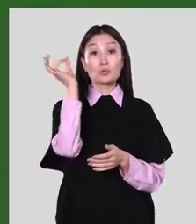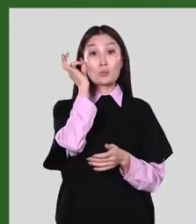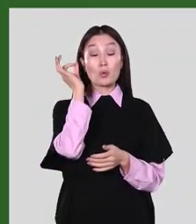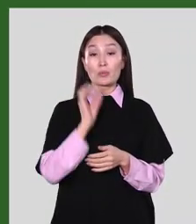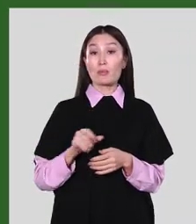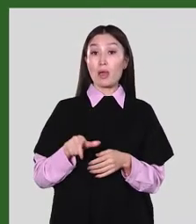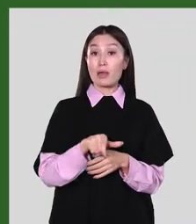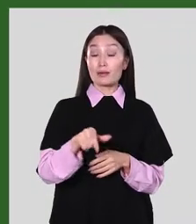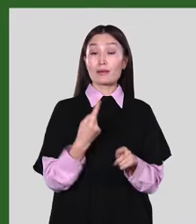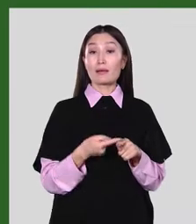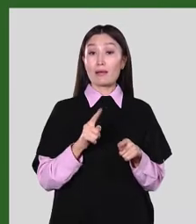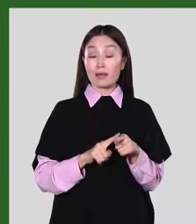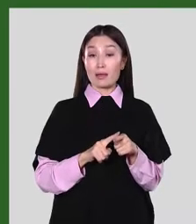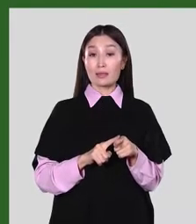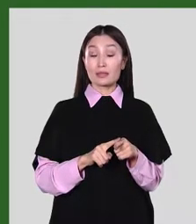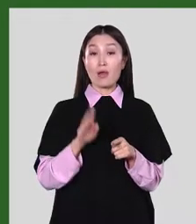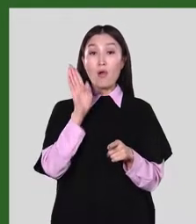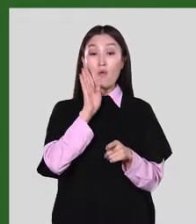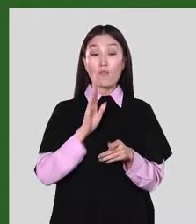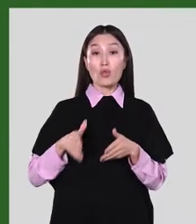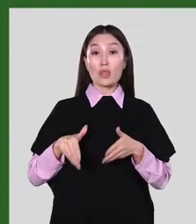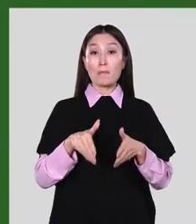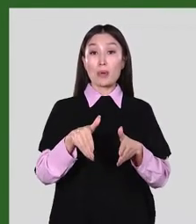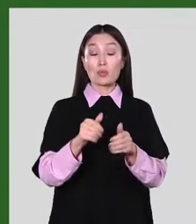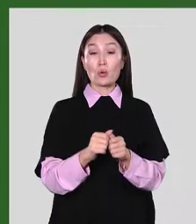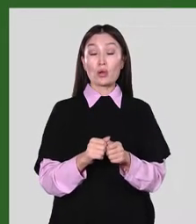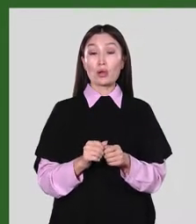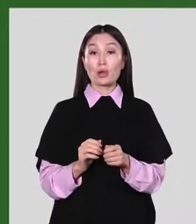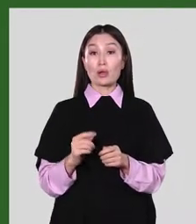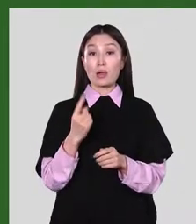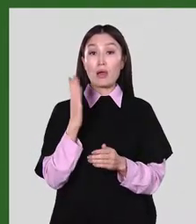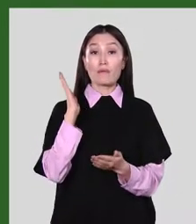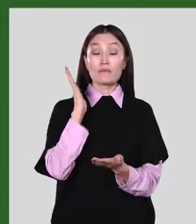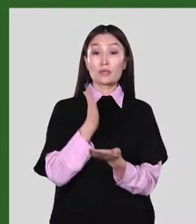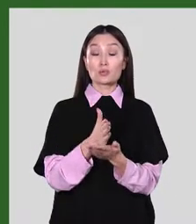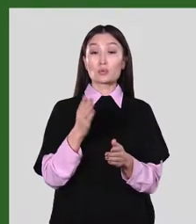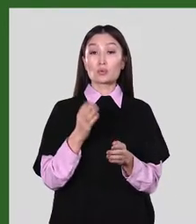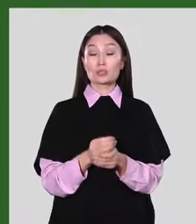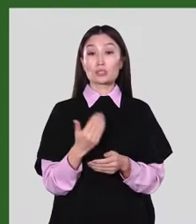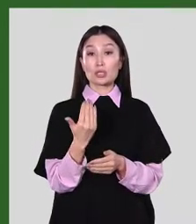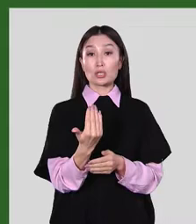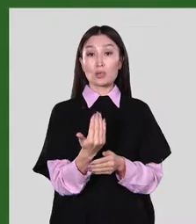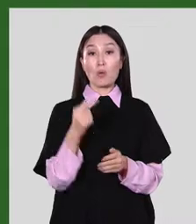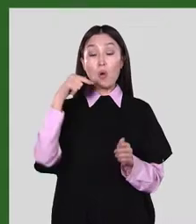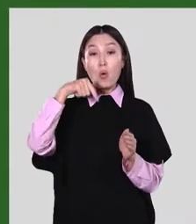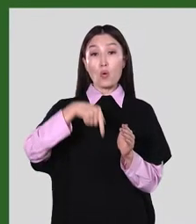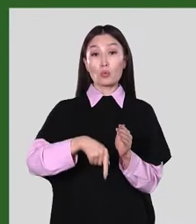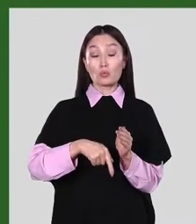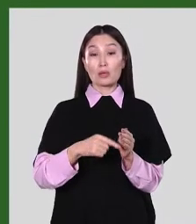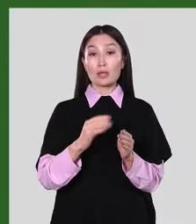река это естественный водный поток текущей в разработанном им углублений